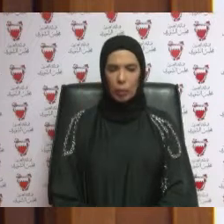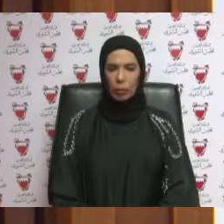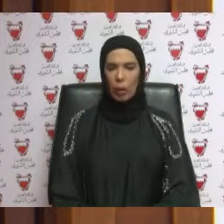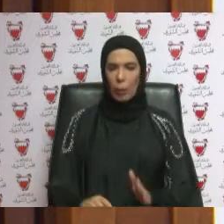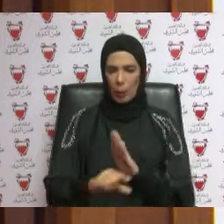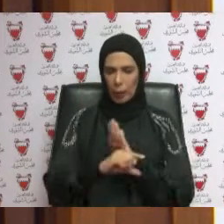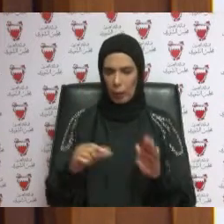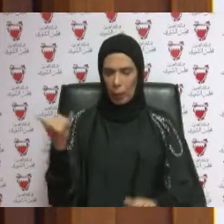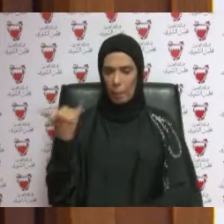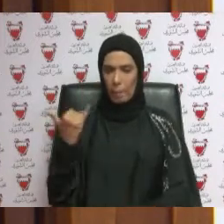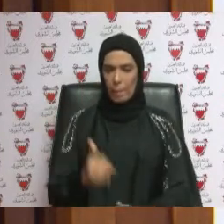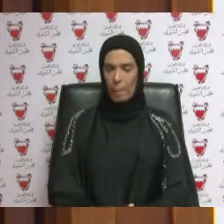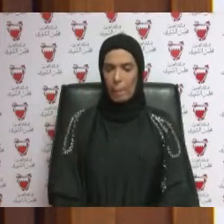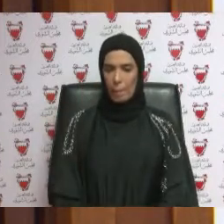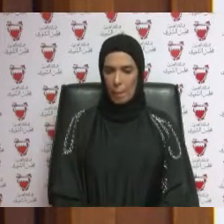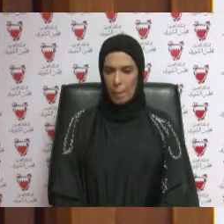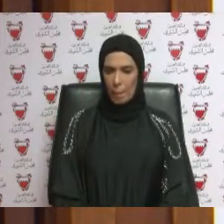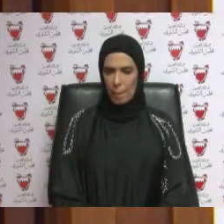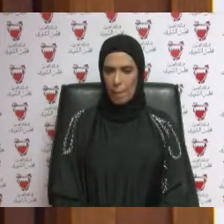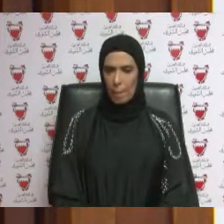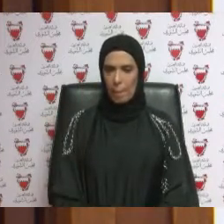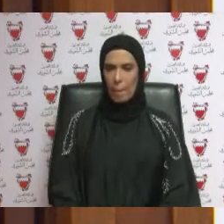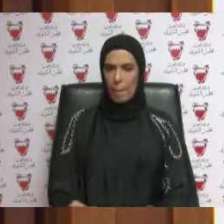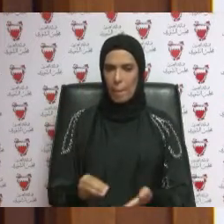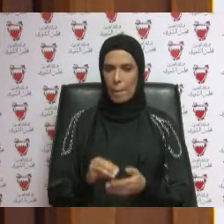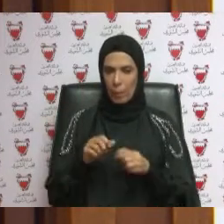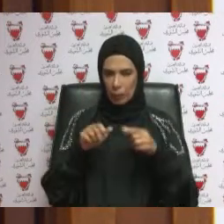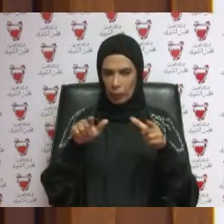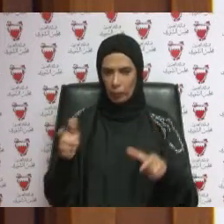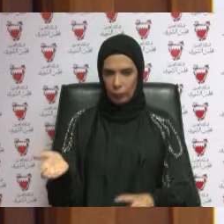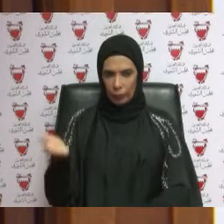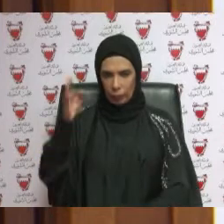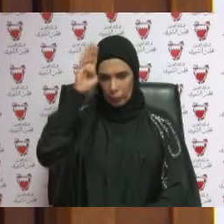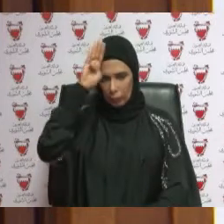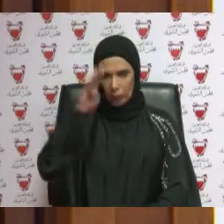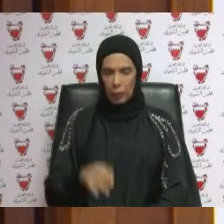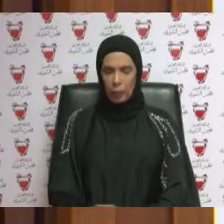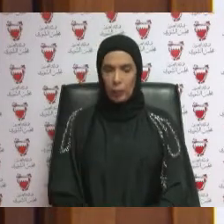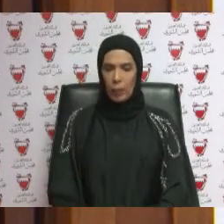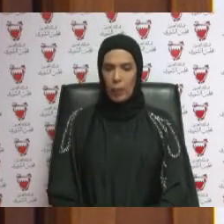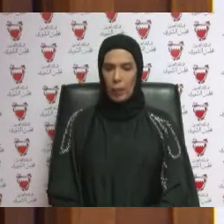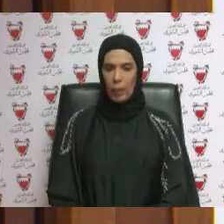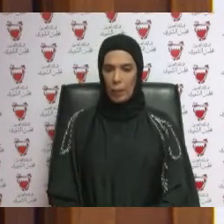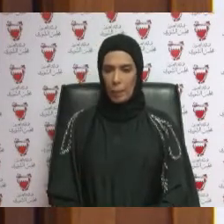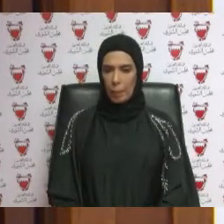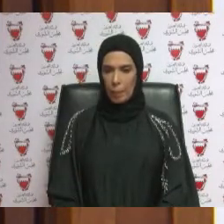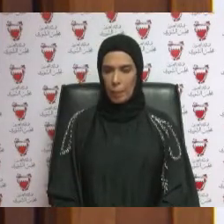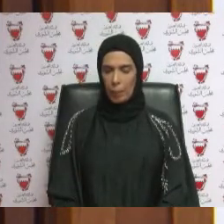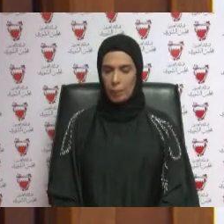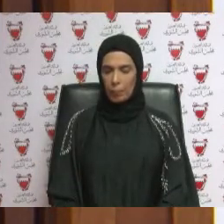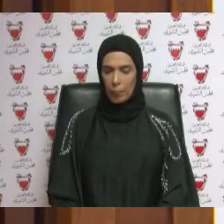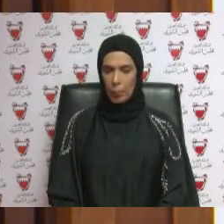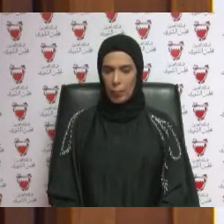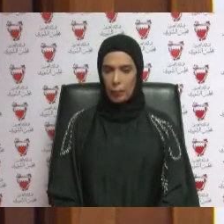الفقرات الهامة التي تم إيرادها من ضمن الخطاب السامي لجلالة الملك. طبعا الشق اللي احنا